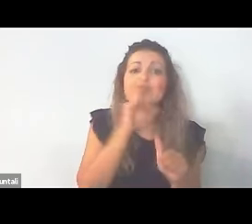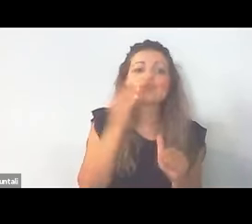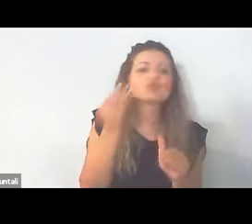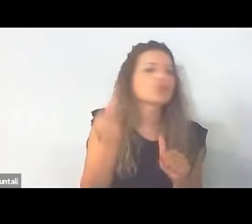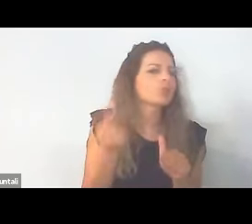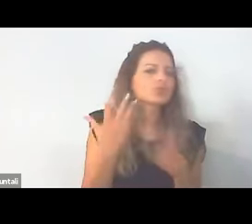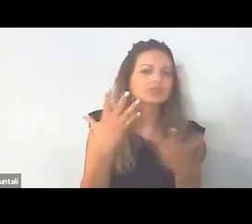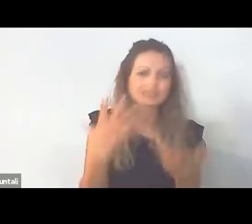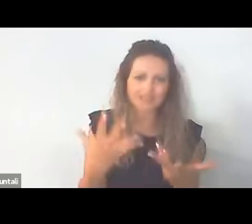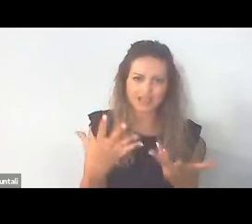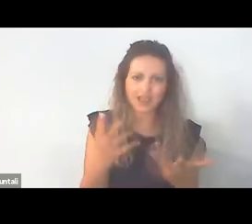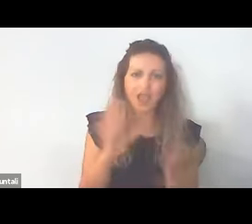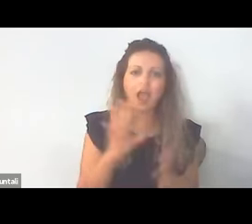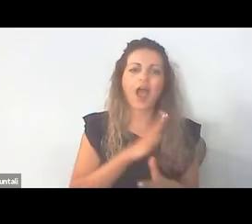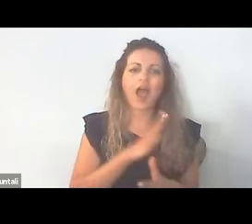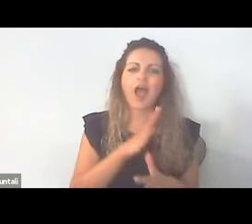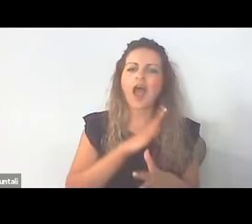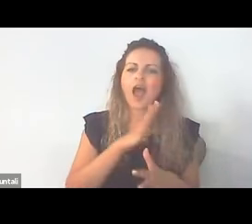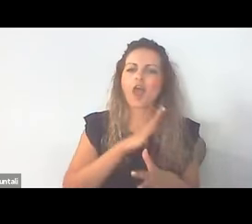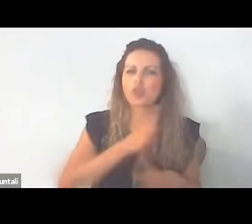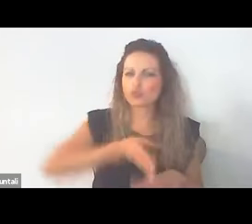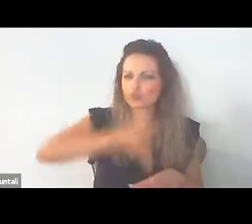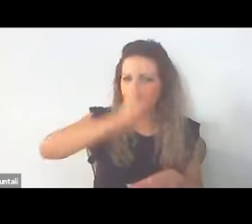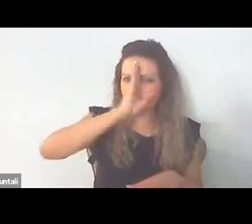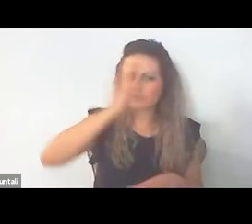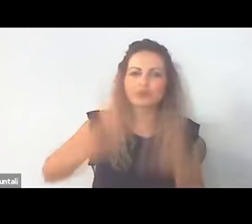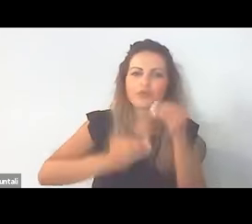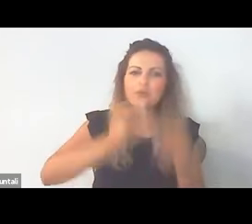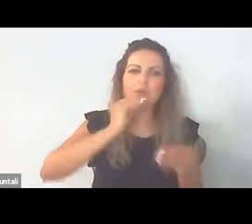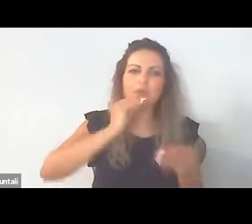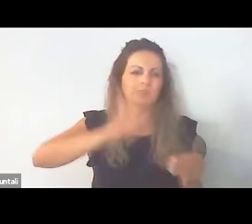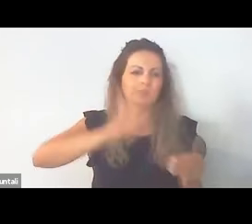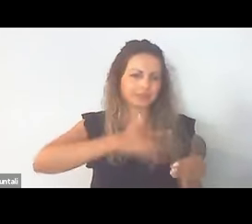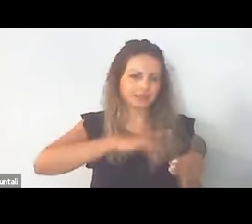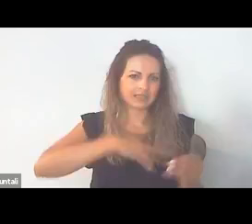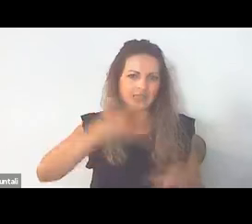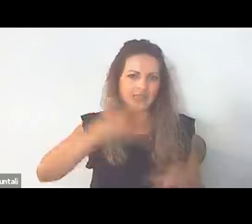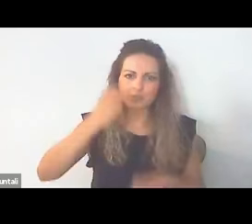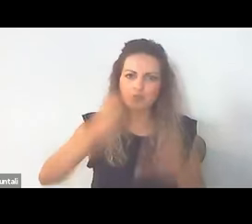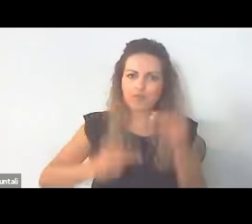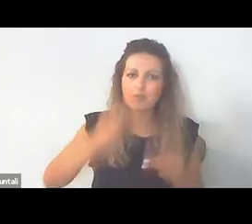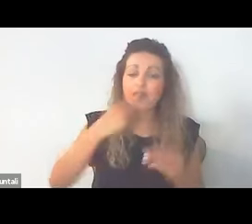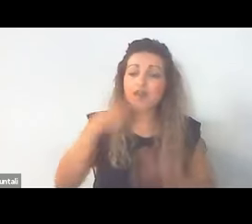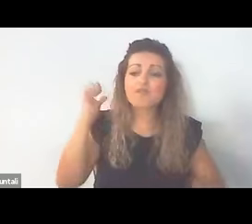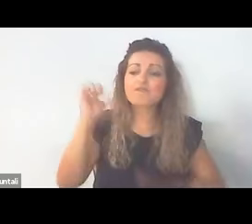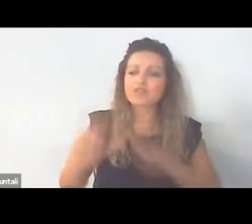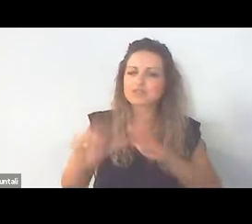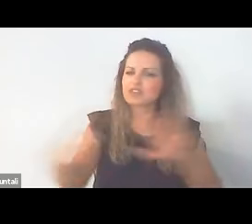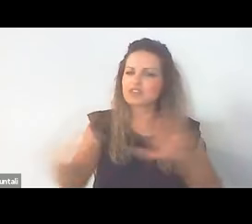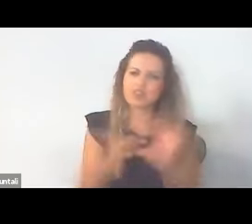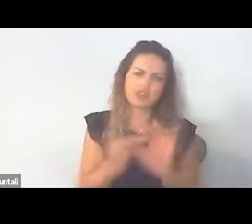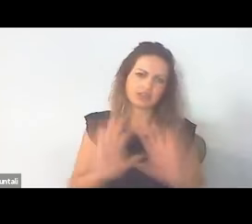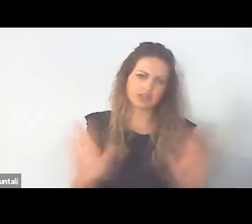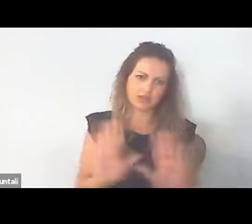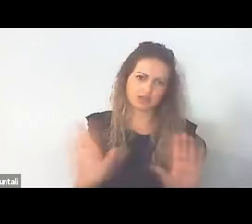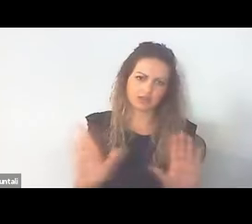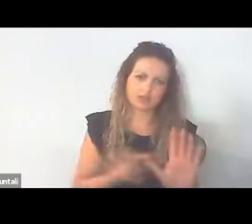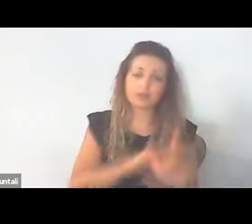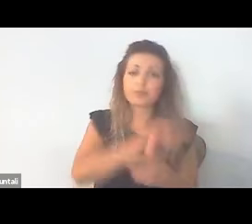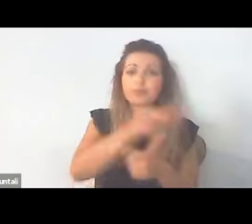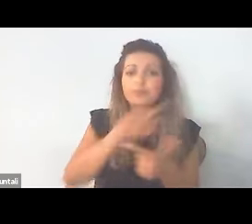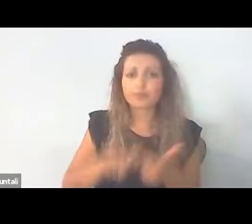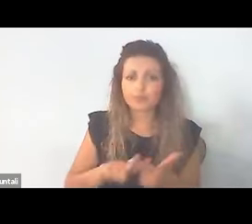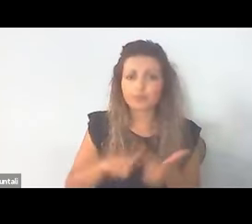οι βιαστές δεν έχουν καμία σχέση με την ψυχική ασθένεια. Και το δεύτερο είναι ότι αποπροσανατολίζουμε τη συζήτηση, αποπροσανατολίζουμε το